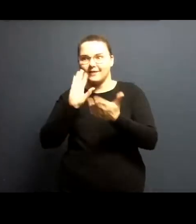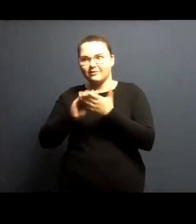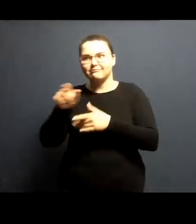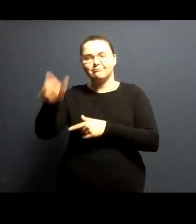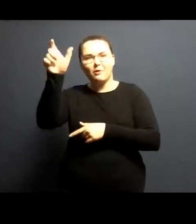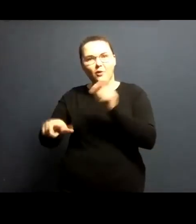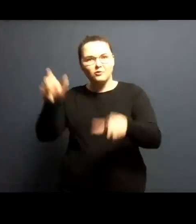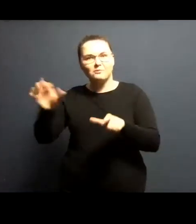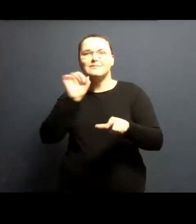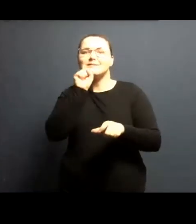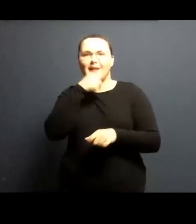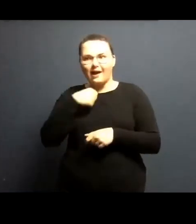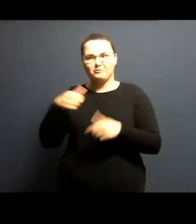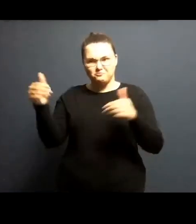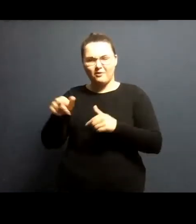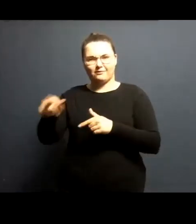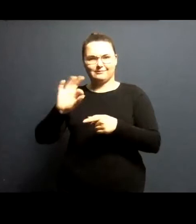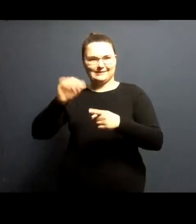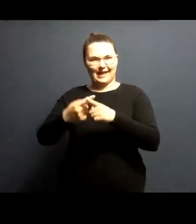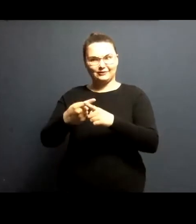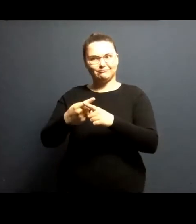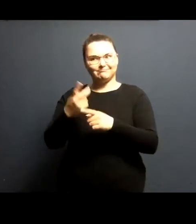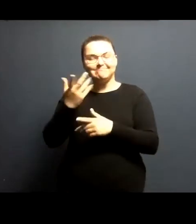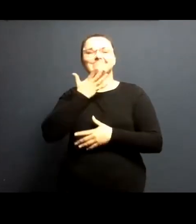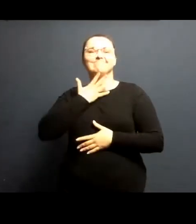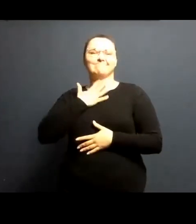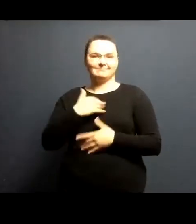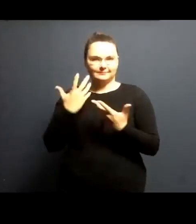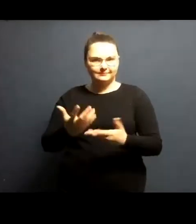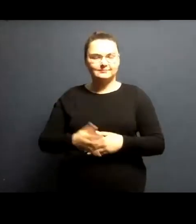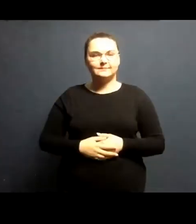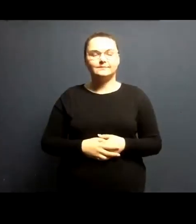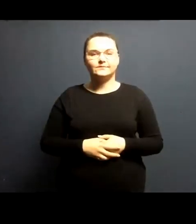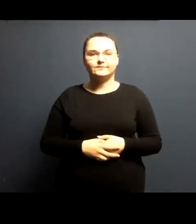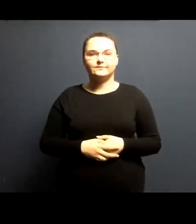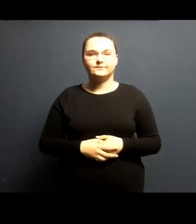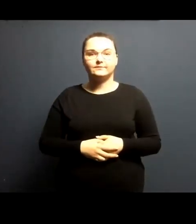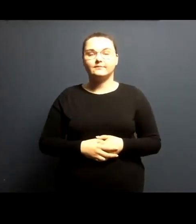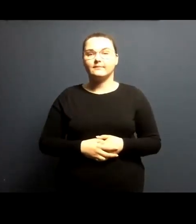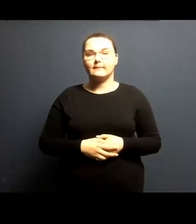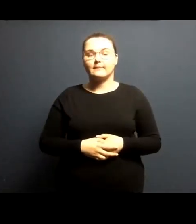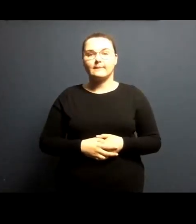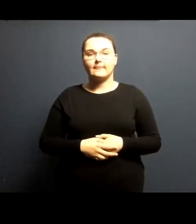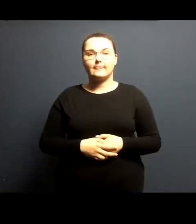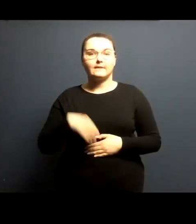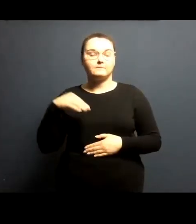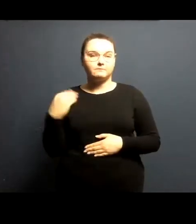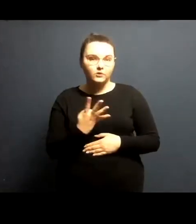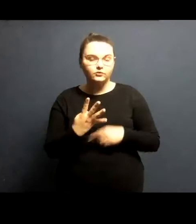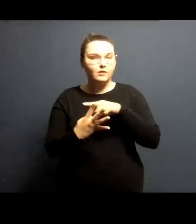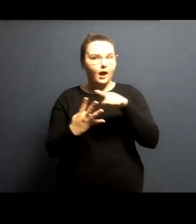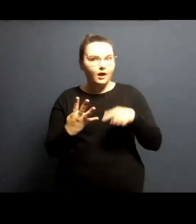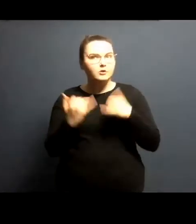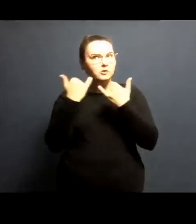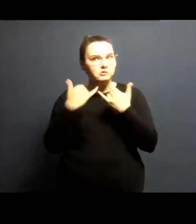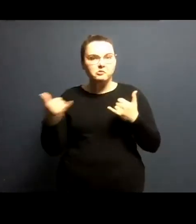oprócz wszystkich innych kapitałów, które oczywiście posiadają. No i takie 4 właściwie wskazania tego